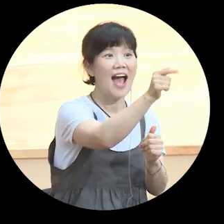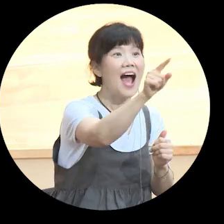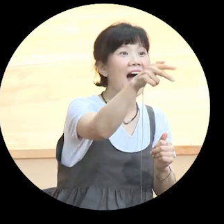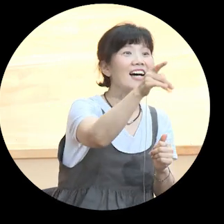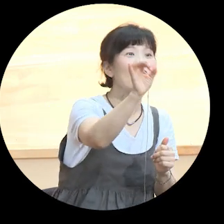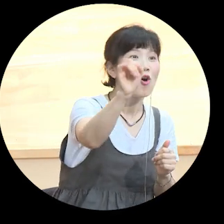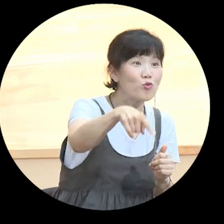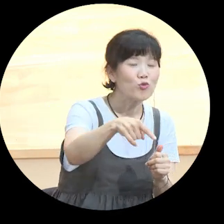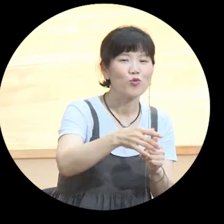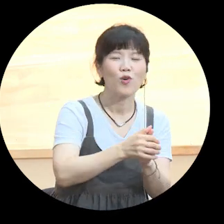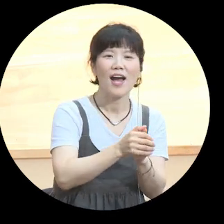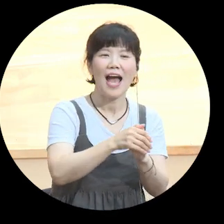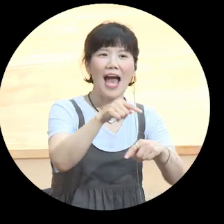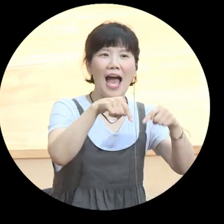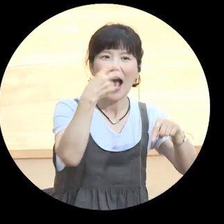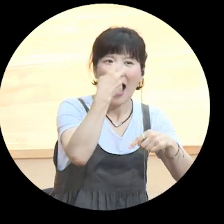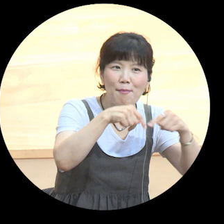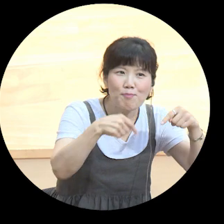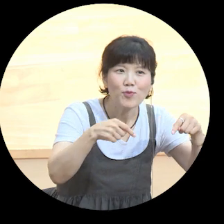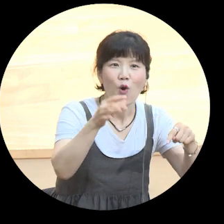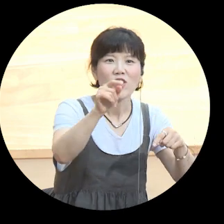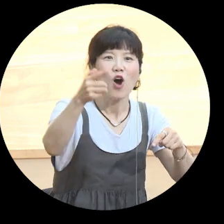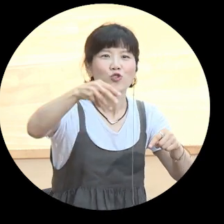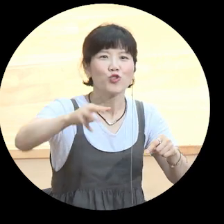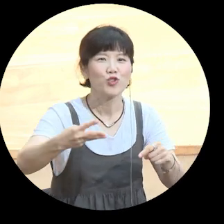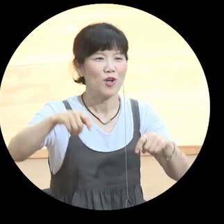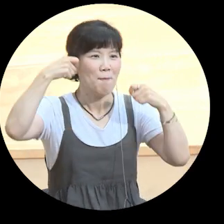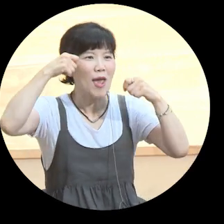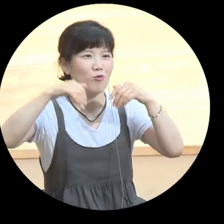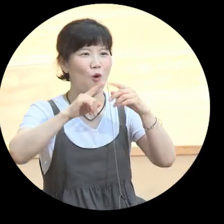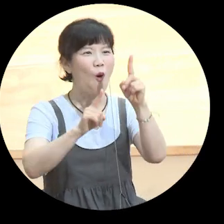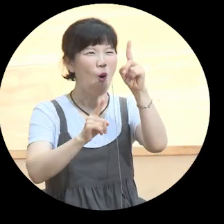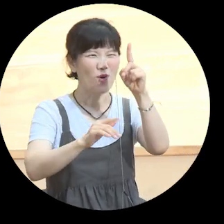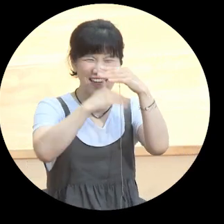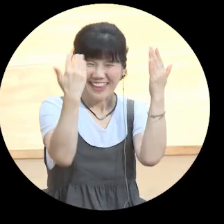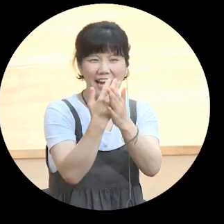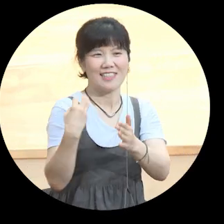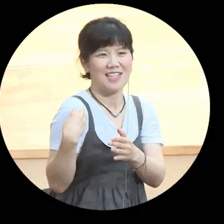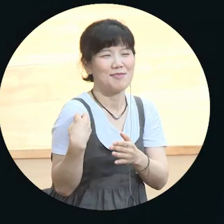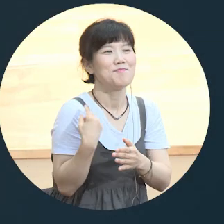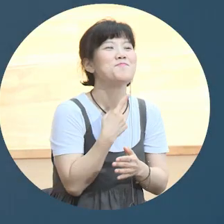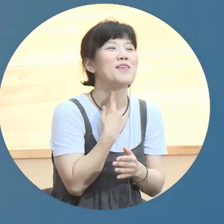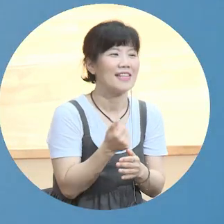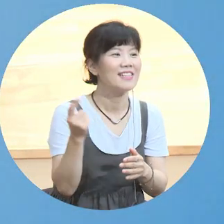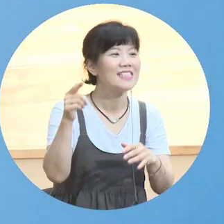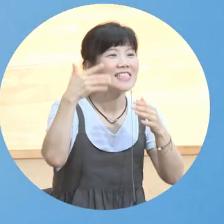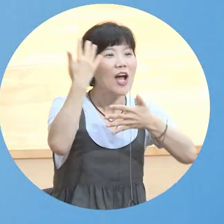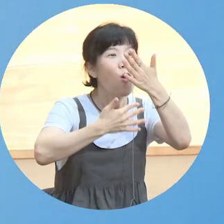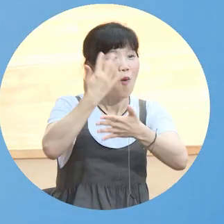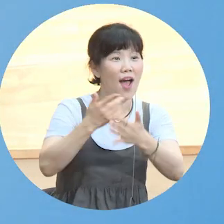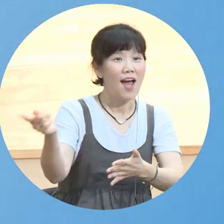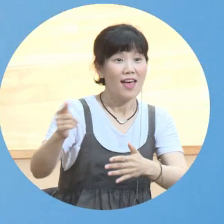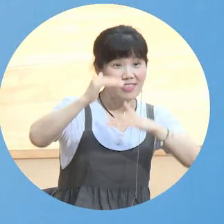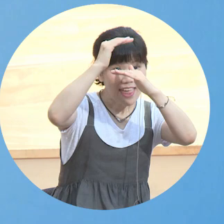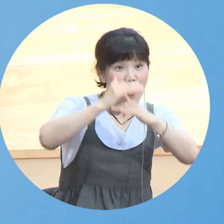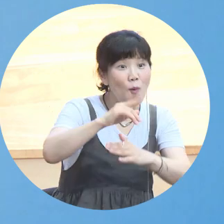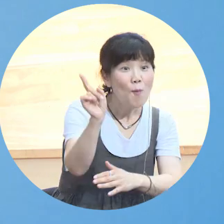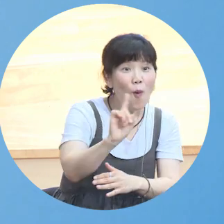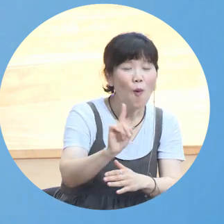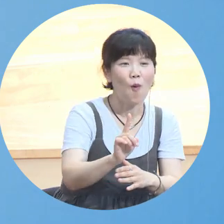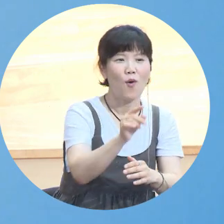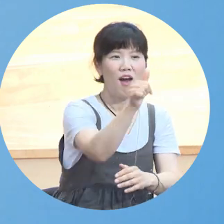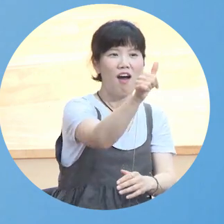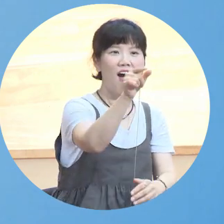연출하고 아저씨가 쭉 하드 하정우가 혼자 다 했었군요 그런 용할 그 내용이 어떻게 되냐면 허상 관 이라는 이름의 아버지가